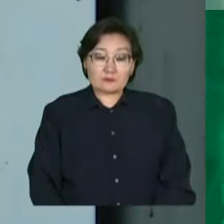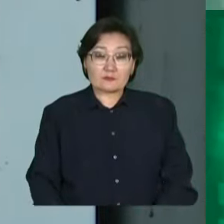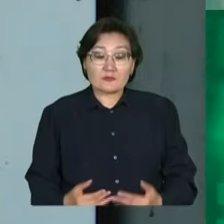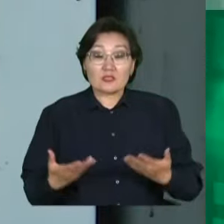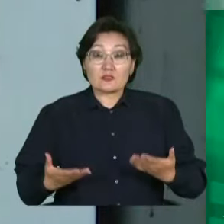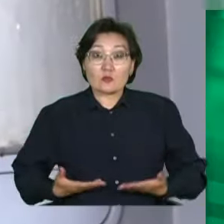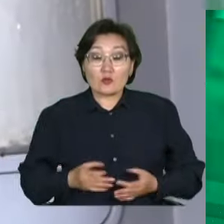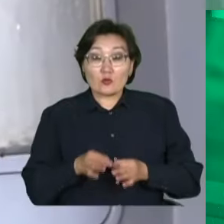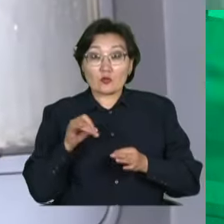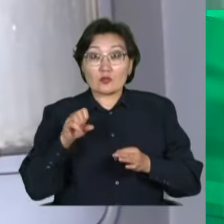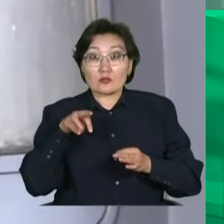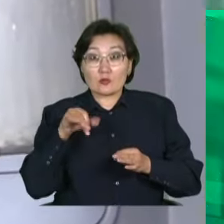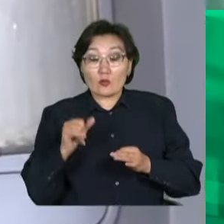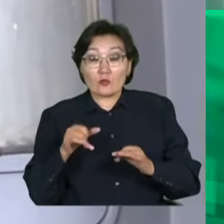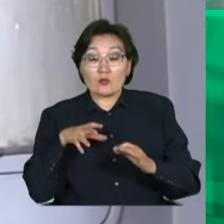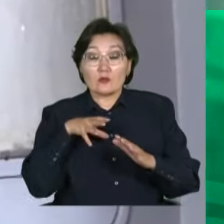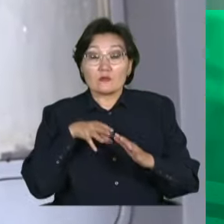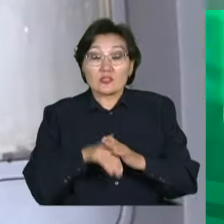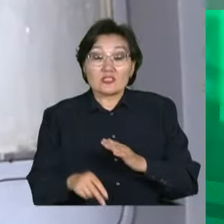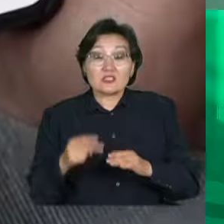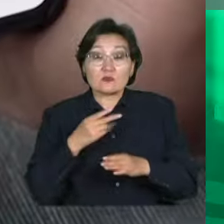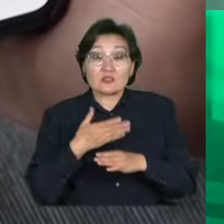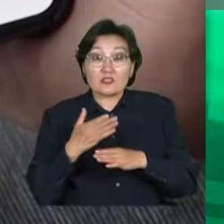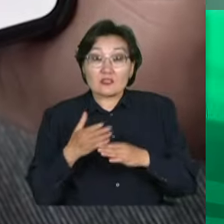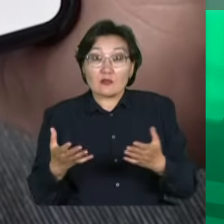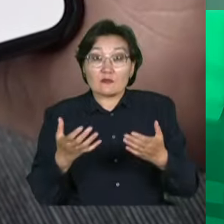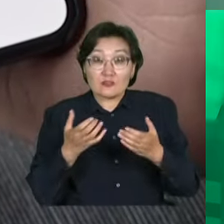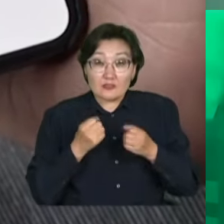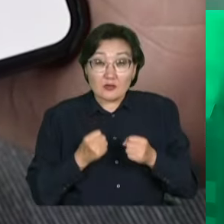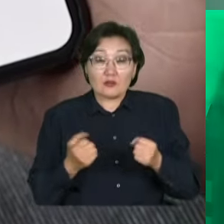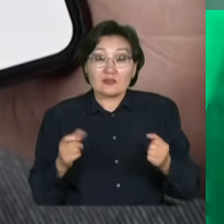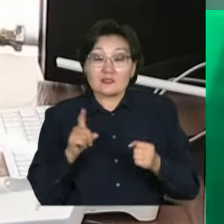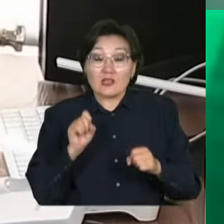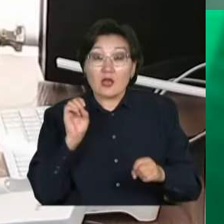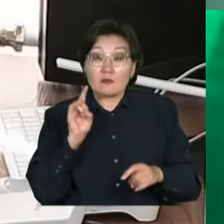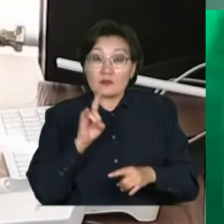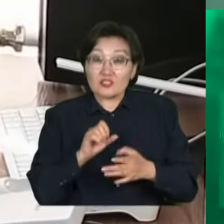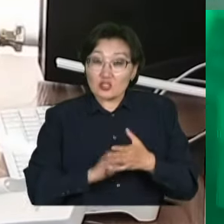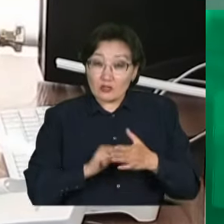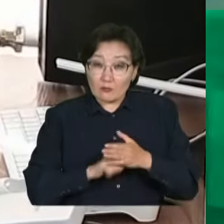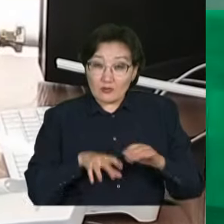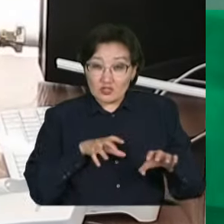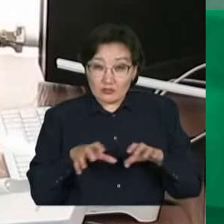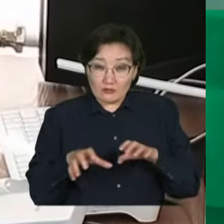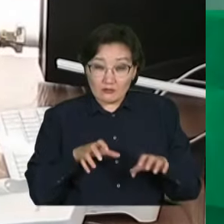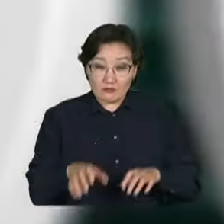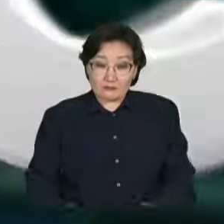Жители области Улытау влезли в миллионные долги из-за мошенников. Как теперь возвращать потерянные деньги?